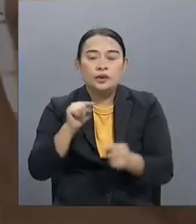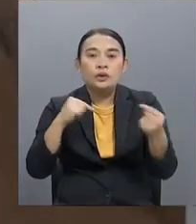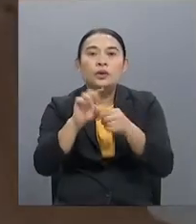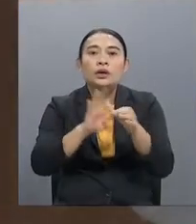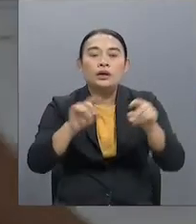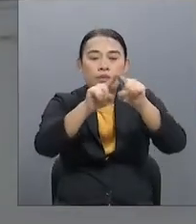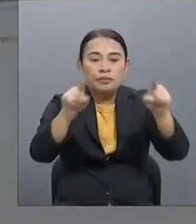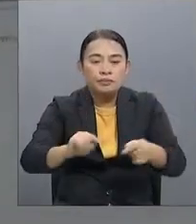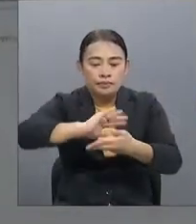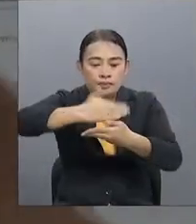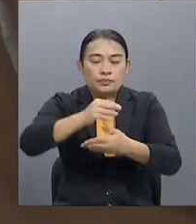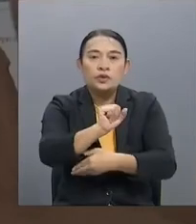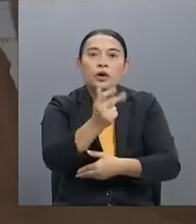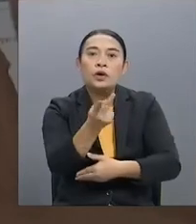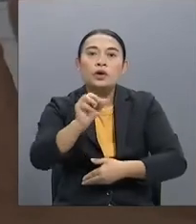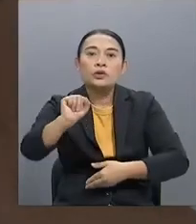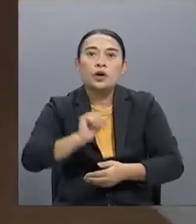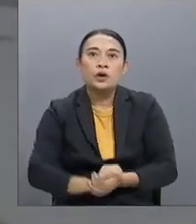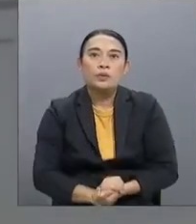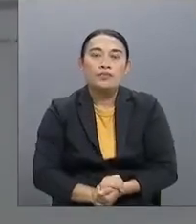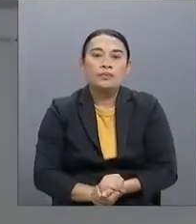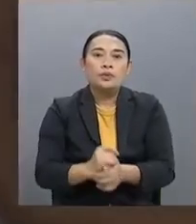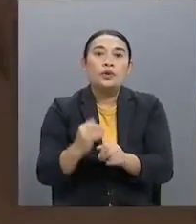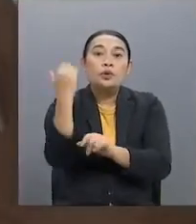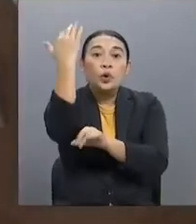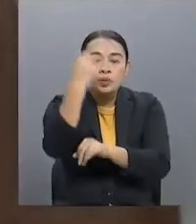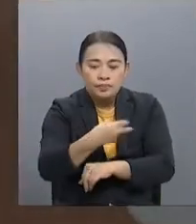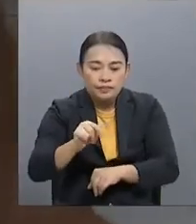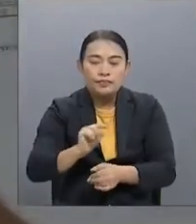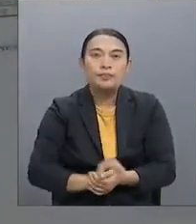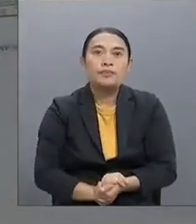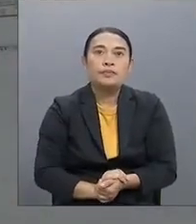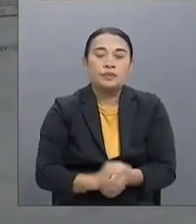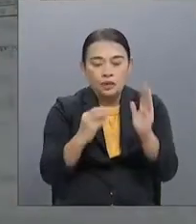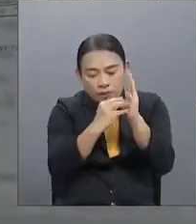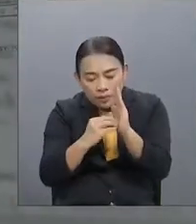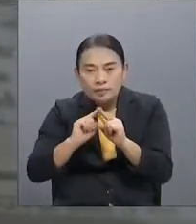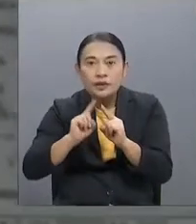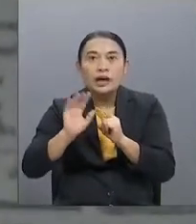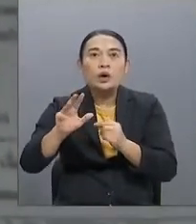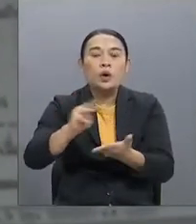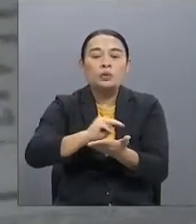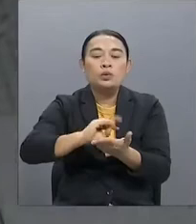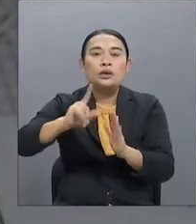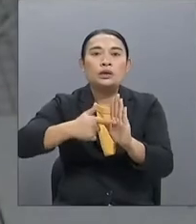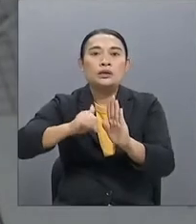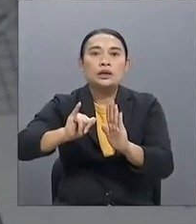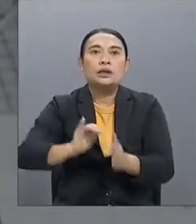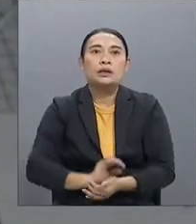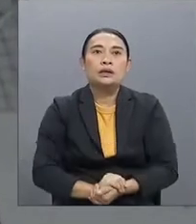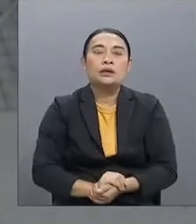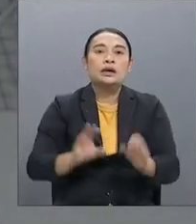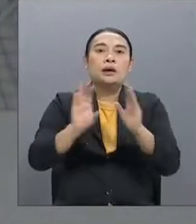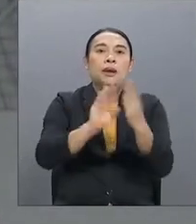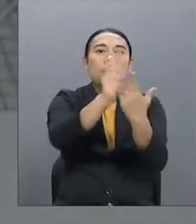รหรือฟอนต์ในคอมพิวเตอร์ตราสัญลักษณ์สินค้าสุวรรณชาติตราสัญลักษณ์มูลนิธิชัยพัฒนาภาพแผนที่ฝีพระ